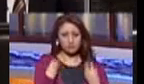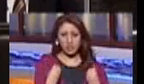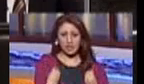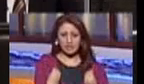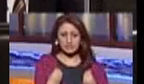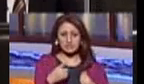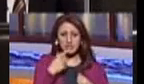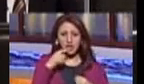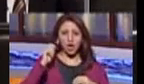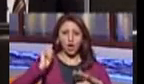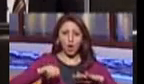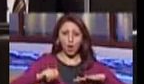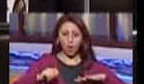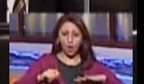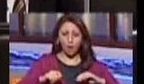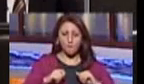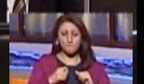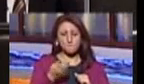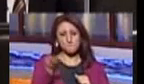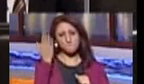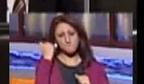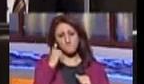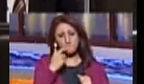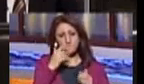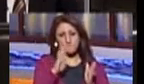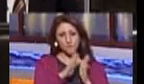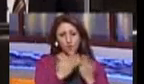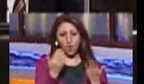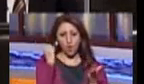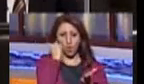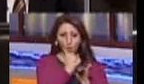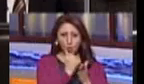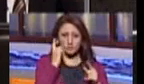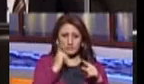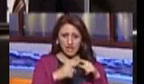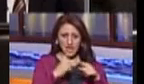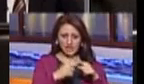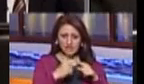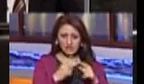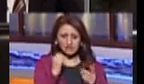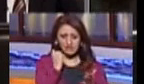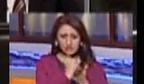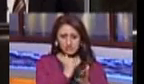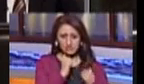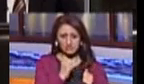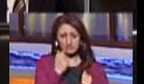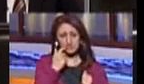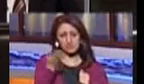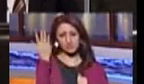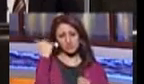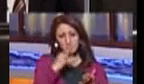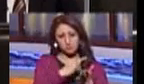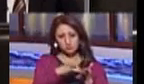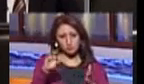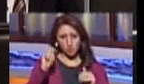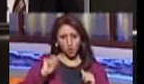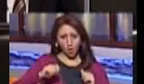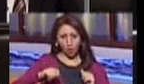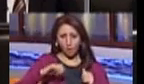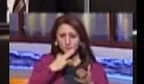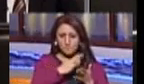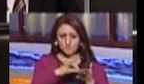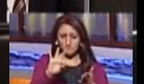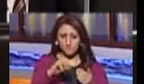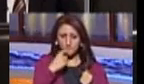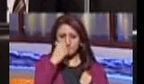صدر الحكم معاليك في قضية الرخصتين الذي طعن عليه بالنقد وألغي هذا الحكم، السيد